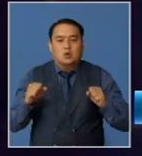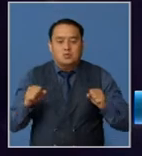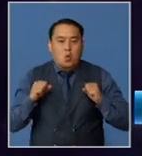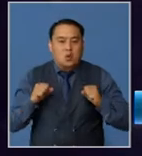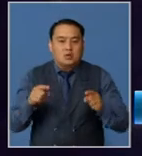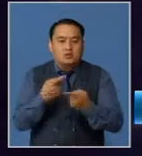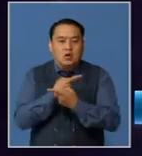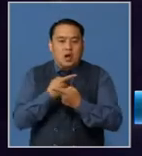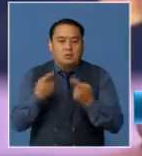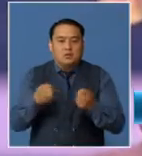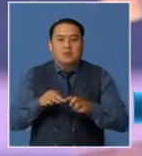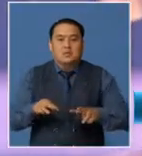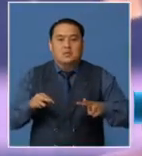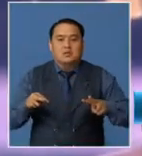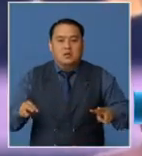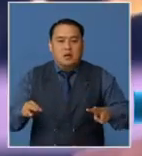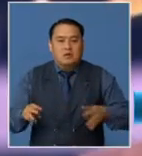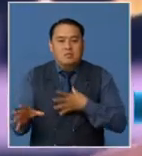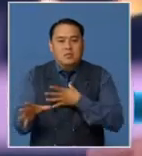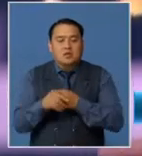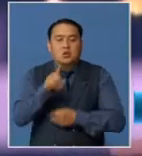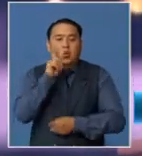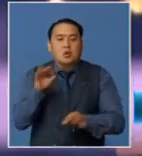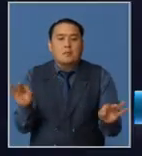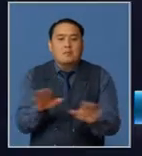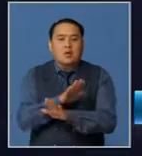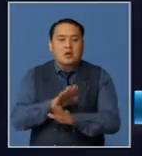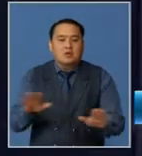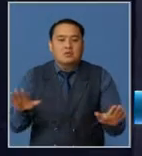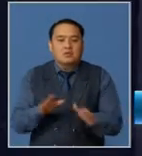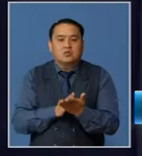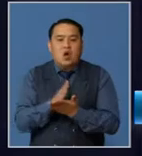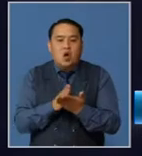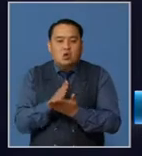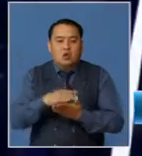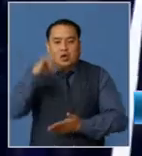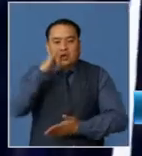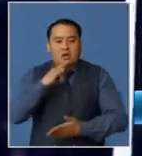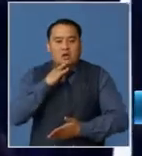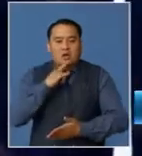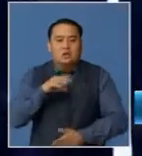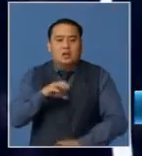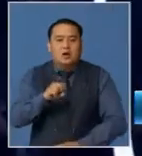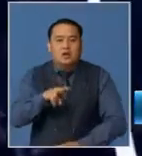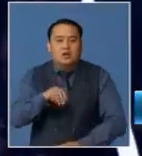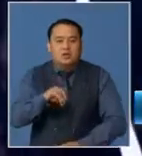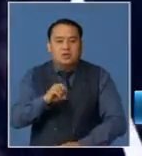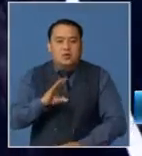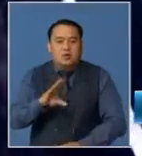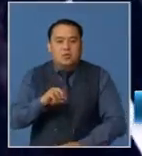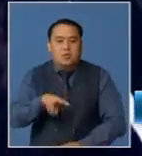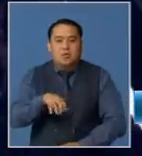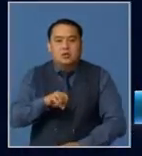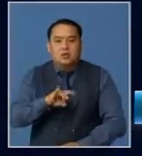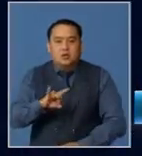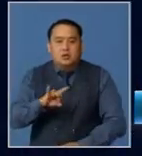сообщили на брифинге в министерстве. Вместе с юным певцом выступят заслуженные деятели Казахстана, такие как Сакен Майгазиев, Мульдира